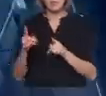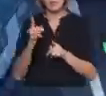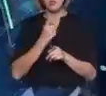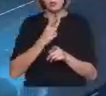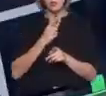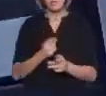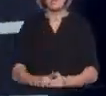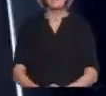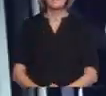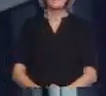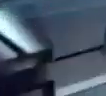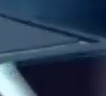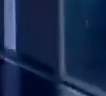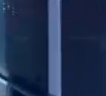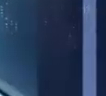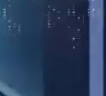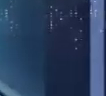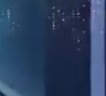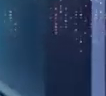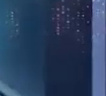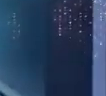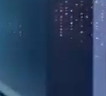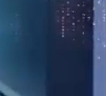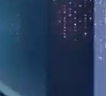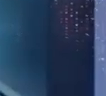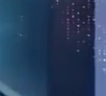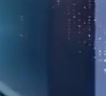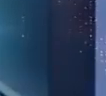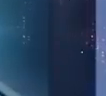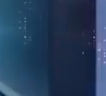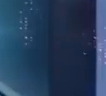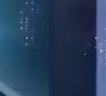Жандос Назарбаев, Жандос Умербаев, телерадиокомпания ЖТСУ, Алматинская область.